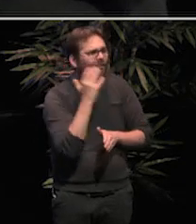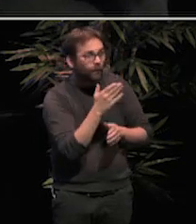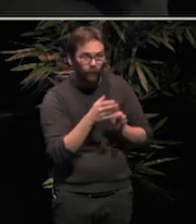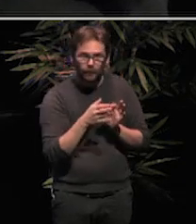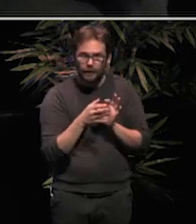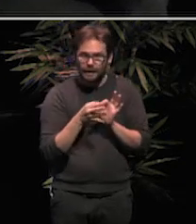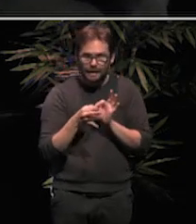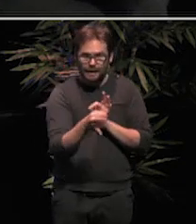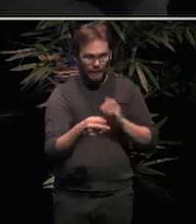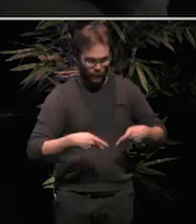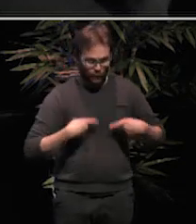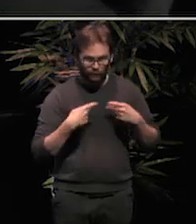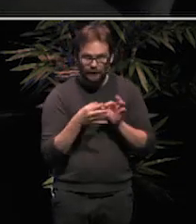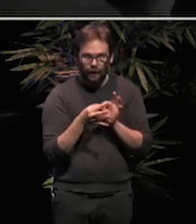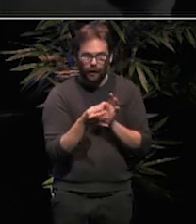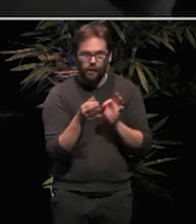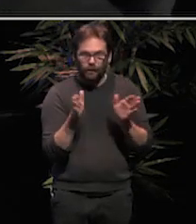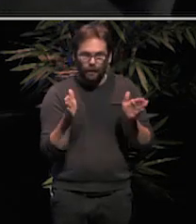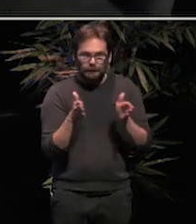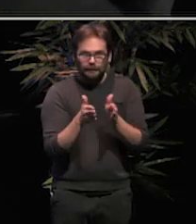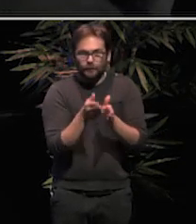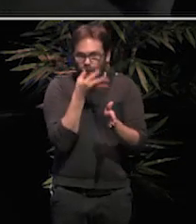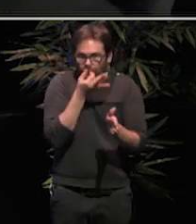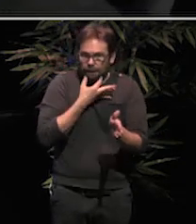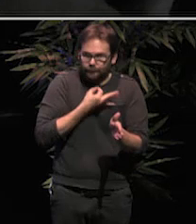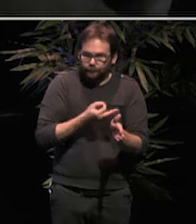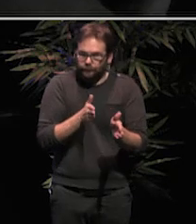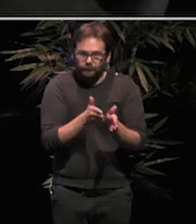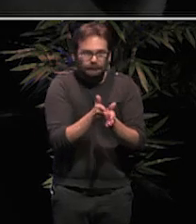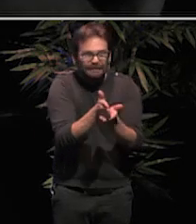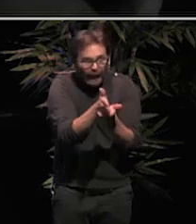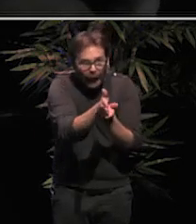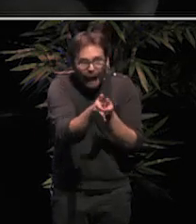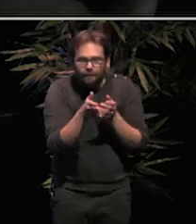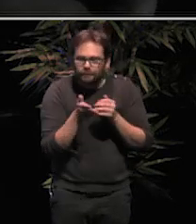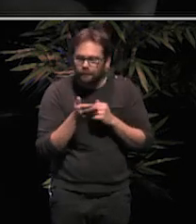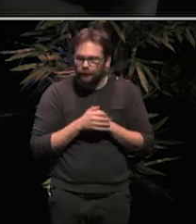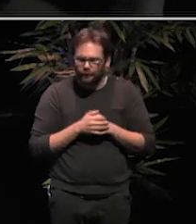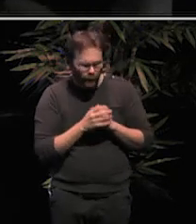de vie, elle était toute fine pour toi sur la fin de la route du Rhum.